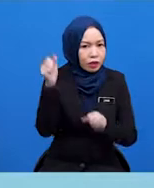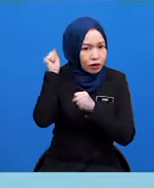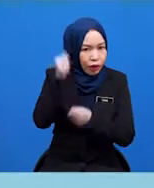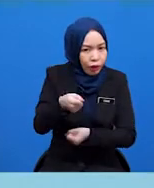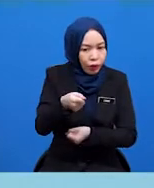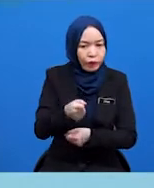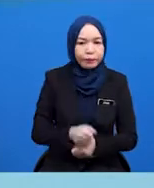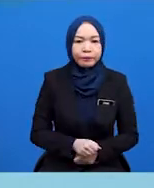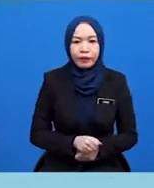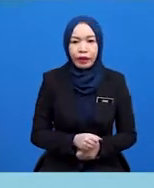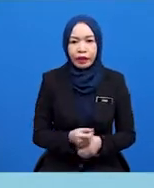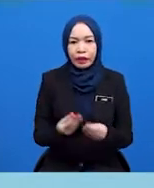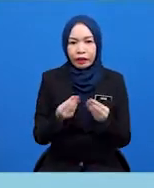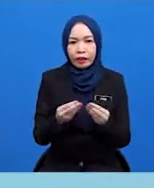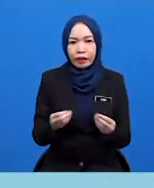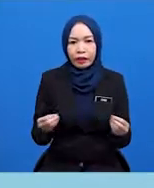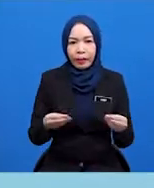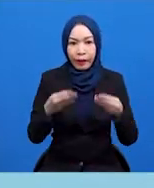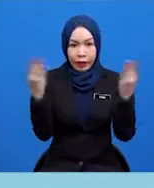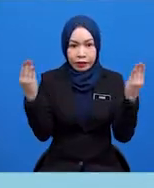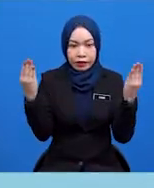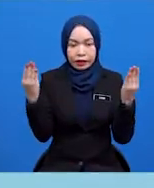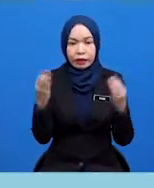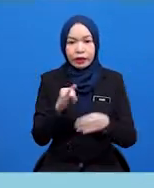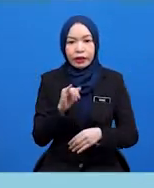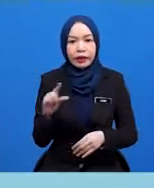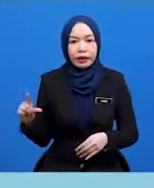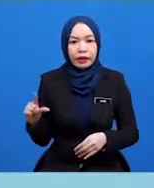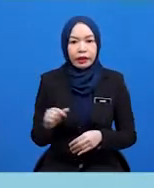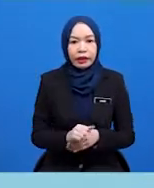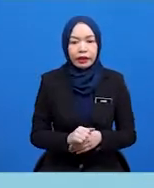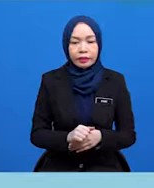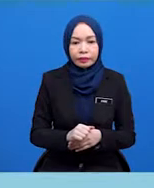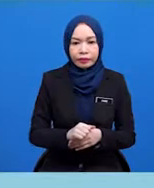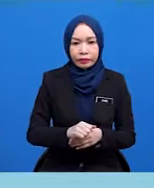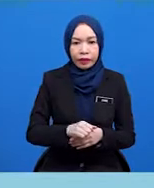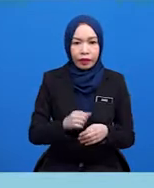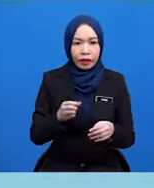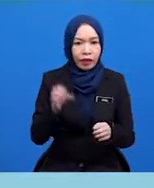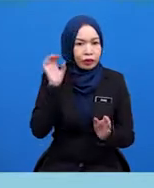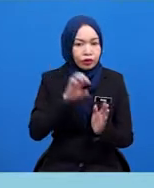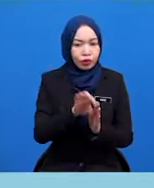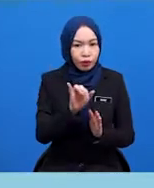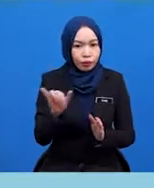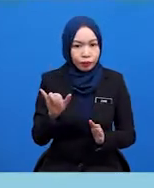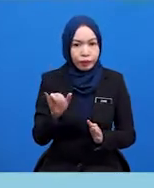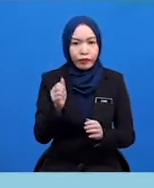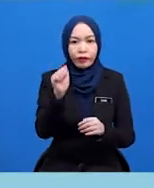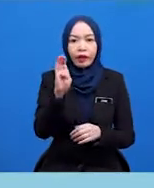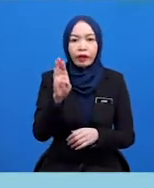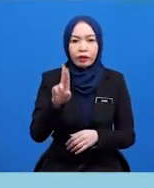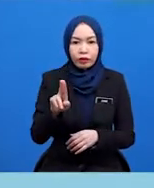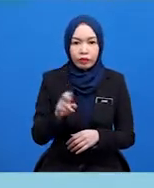baja asli, iaitu menggunakan abu, hasil pembakaran kayu dan daun-daun kering.